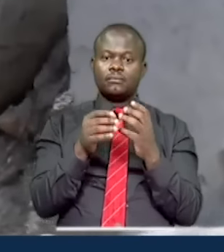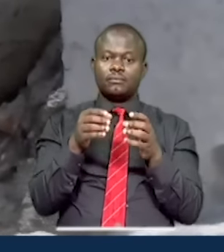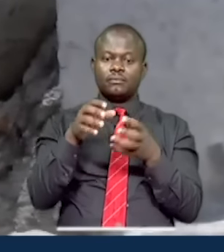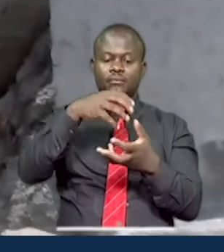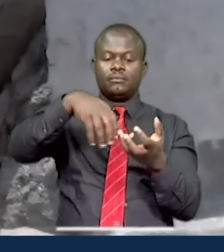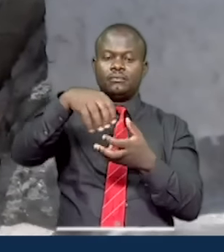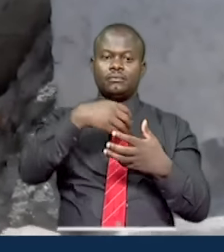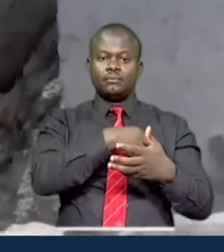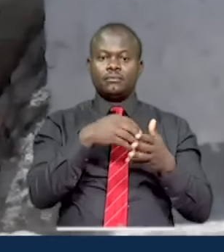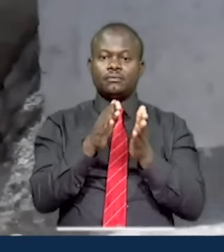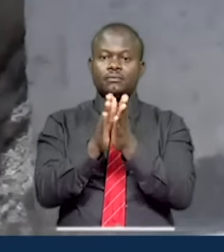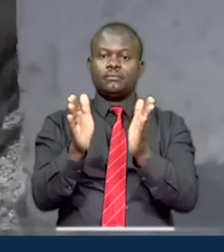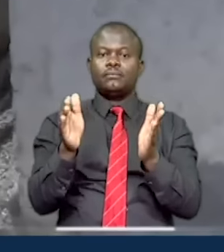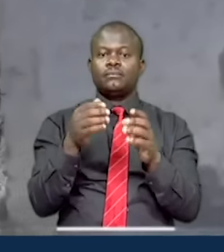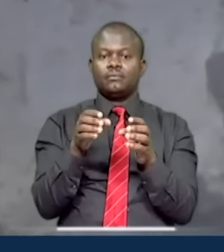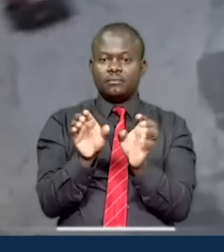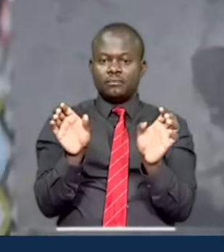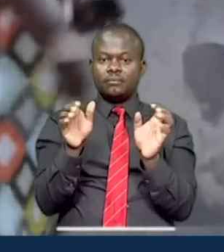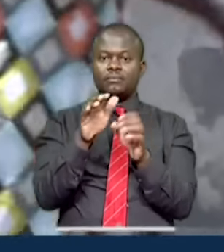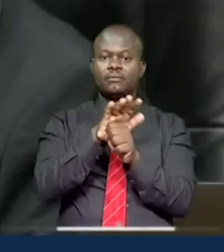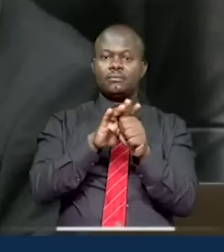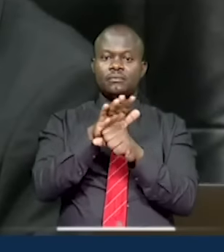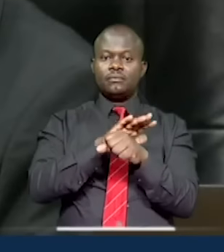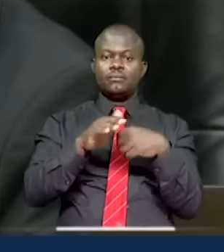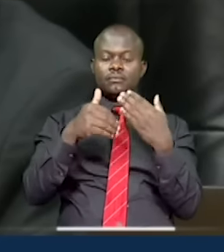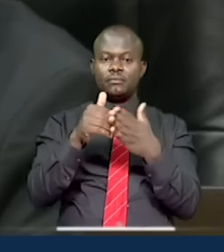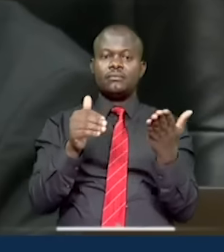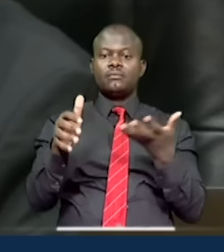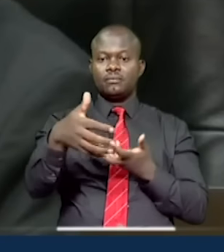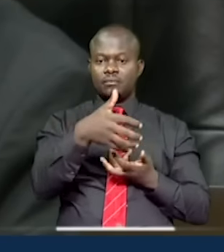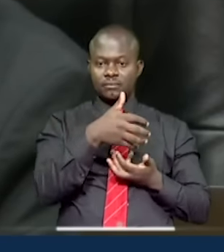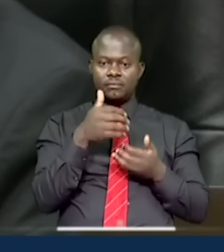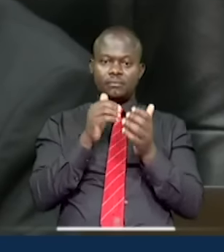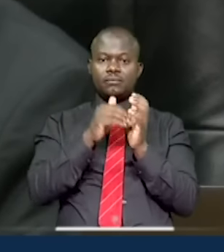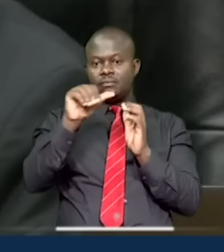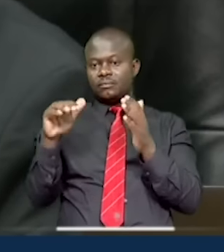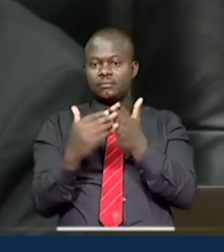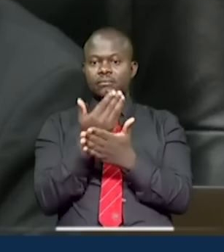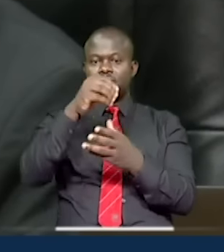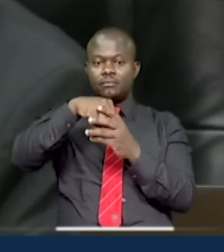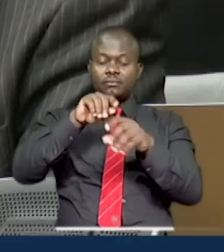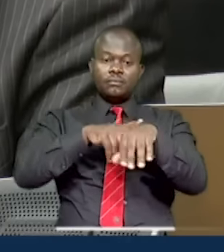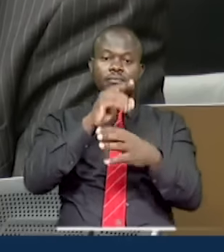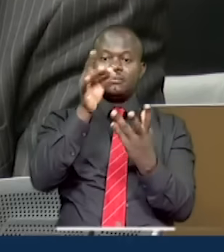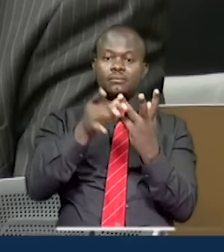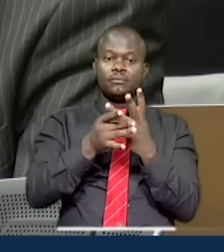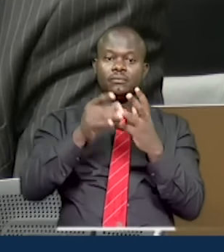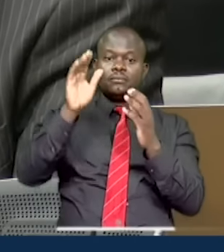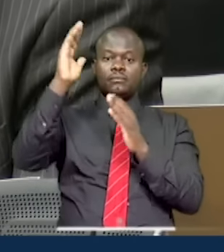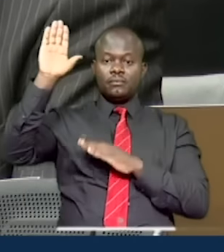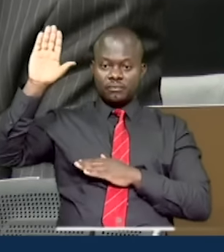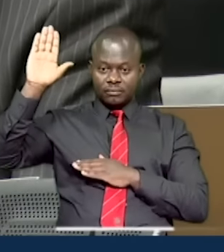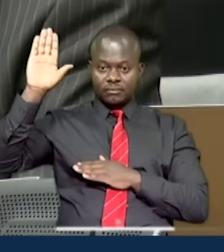ivangamutungo rusange, ivanguramutungo risesuye n'ivangamutungo w'umuhahano. Ikindi gishya kirimo nuko mu gihe cyo gushyingirwa imbere